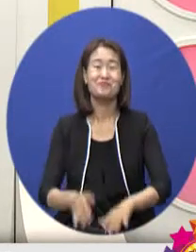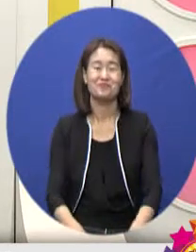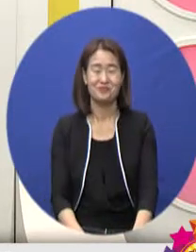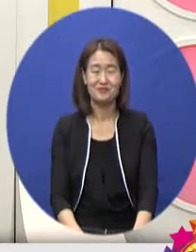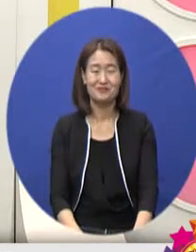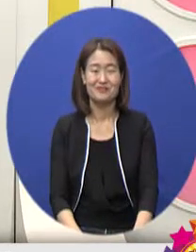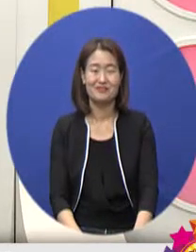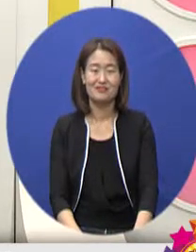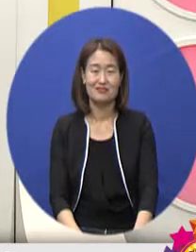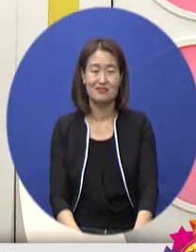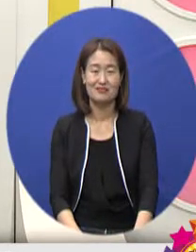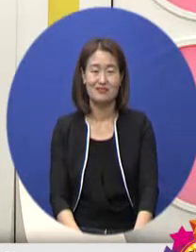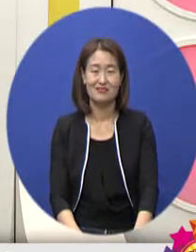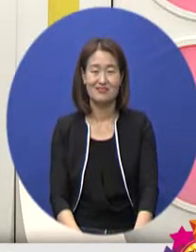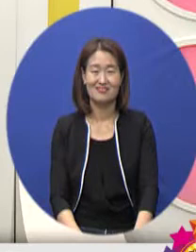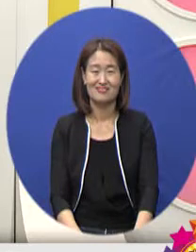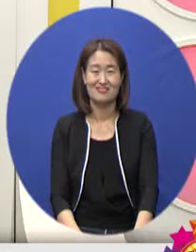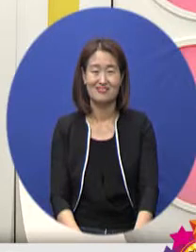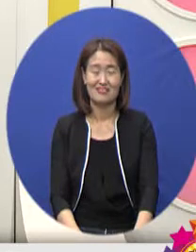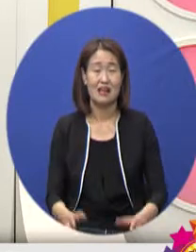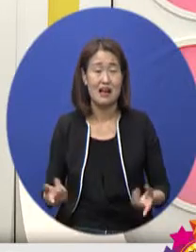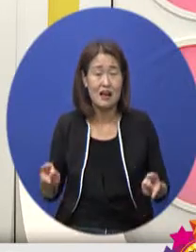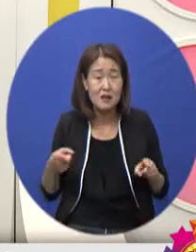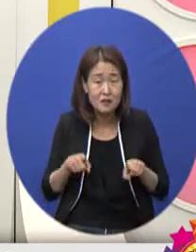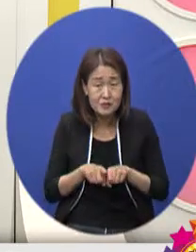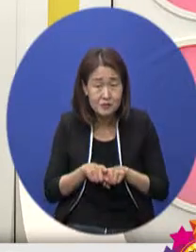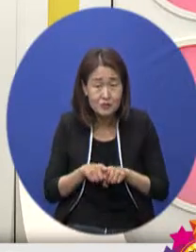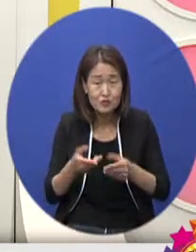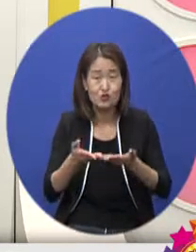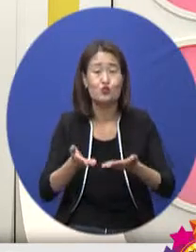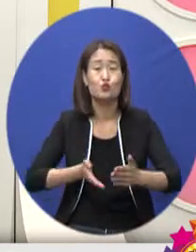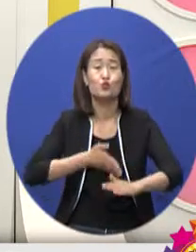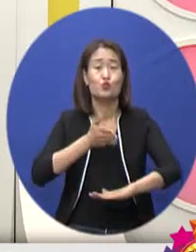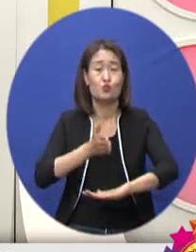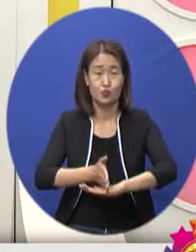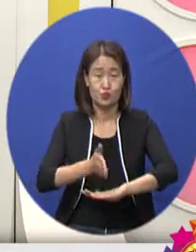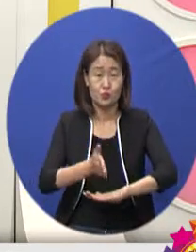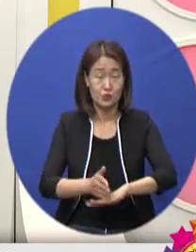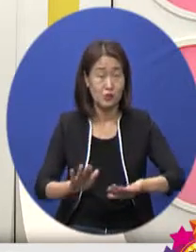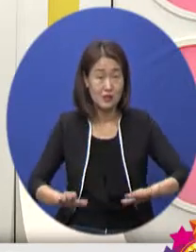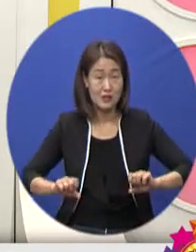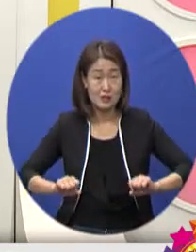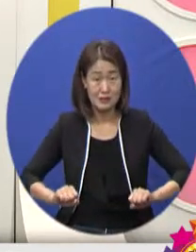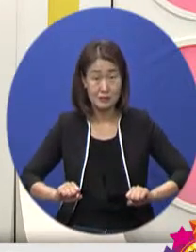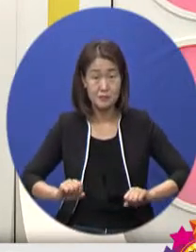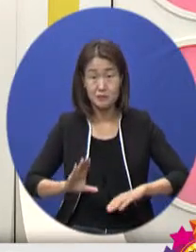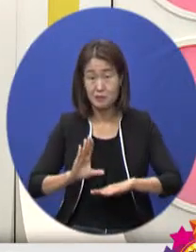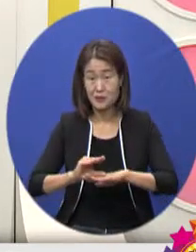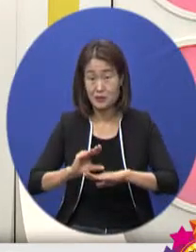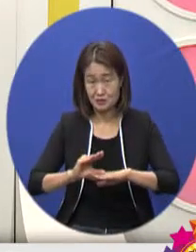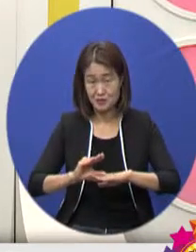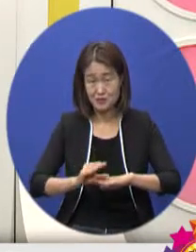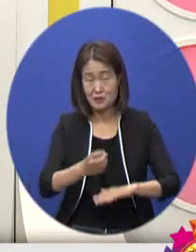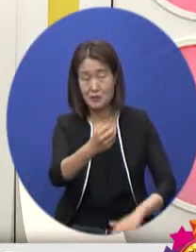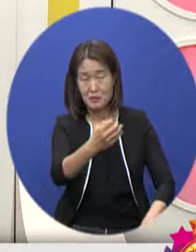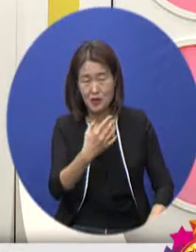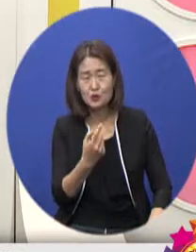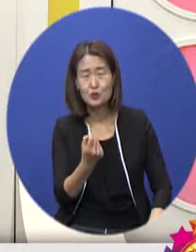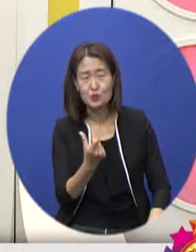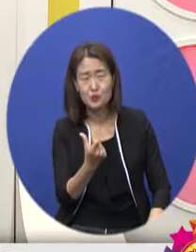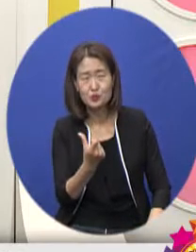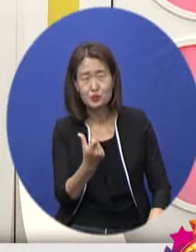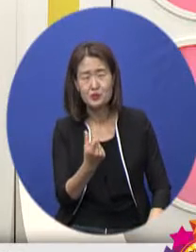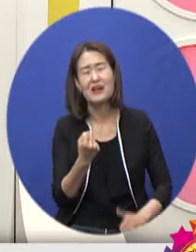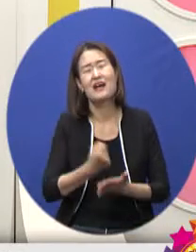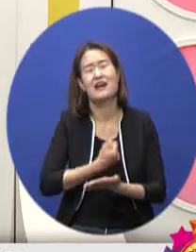네. 자 아유. 아버님. 함께해 주셔서 감사드리고요. 네, 아버님. 예. 그 오늘 예, 생방송이다 보니까 예. 아버님 말씀을 저희가 조금밖에